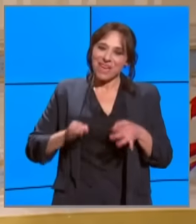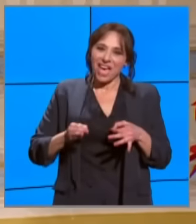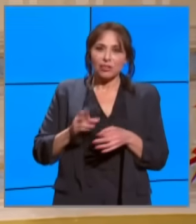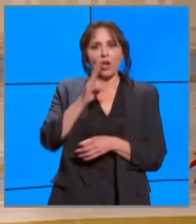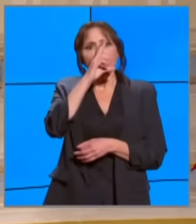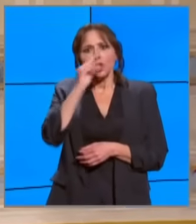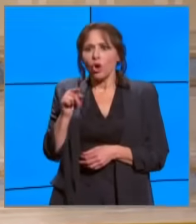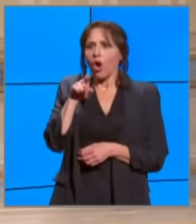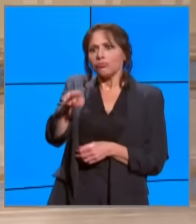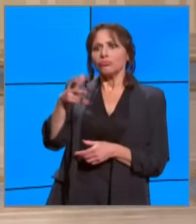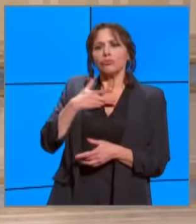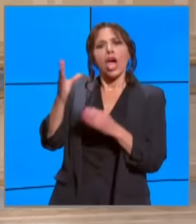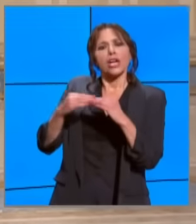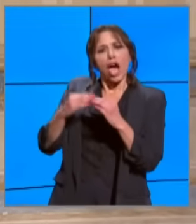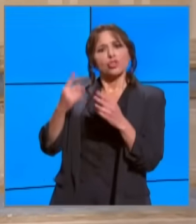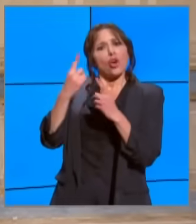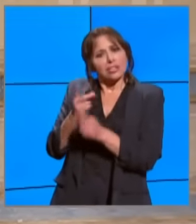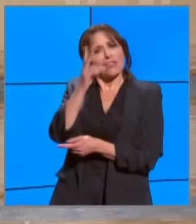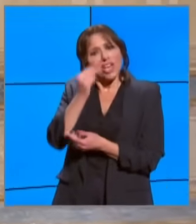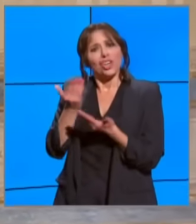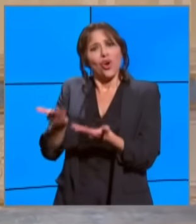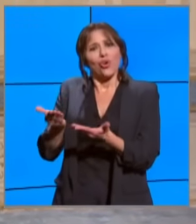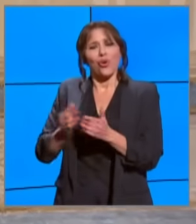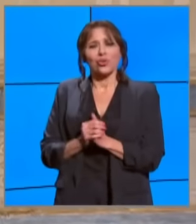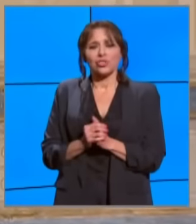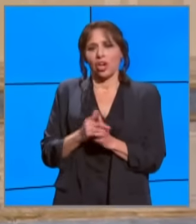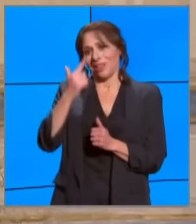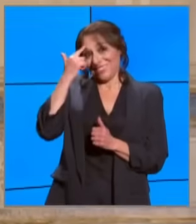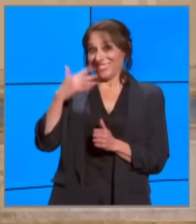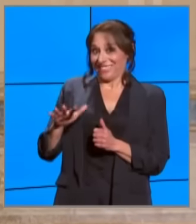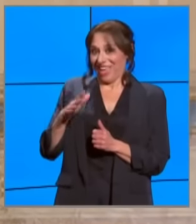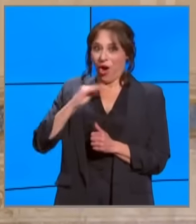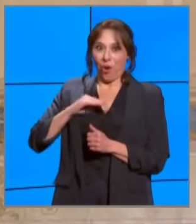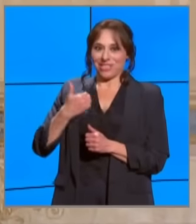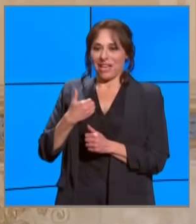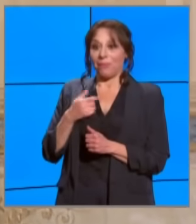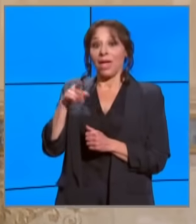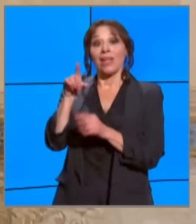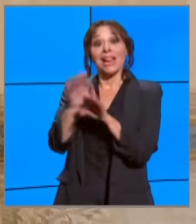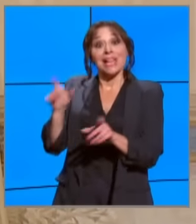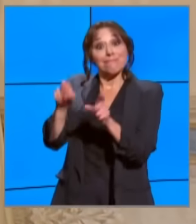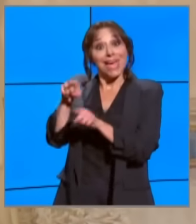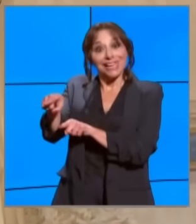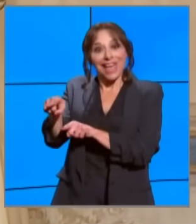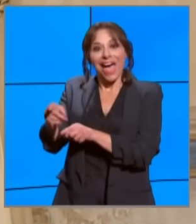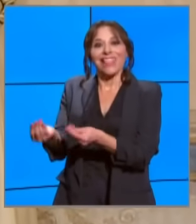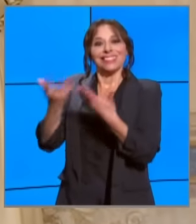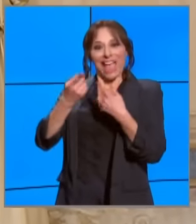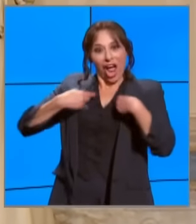le ragioni dell'altro consapevoli che la libertà degli altri completa la nostra